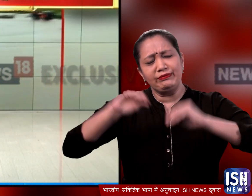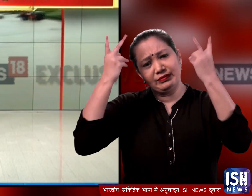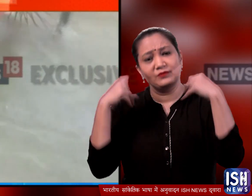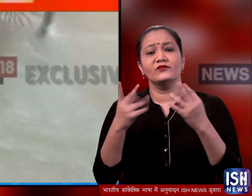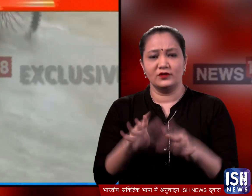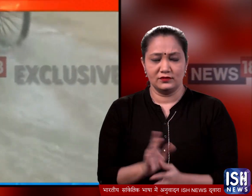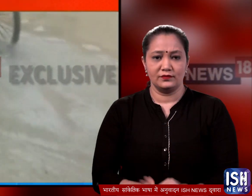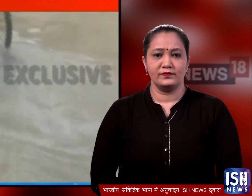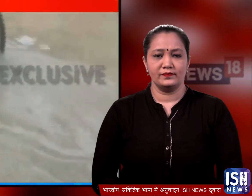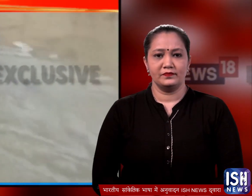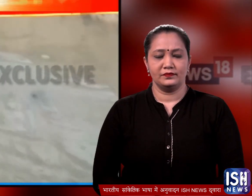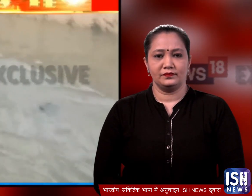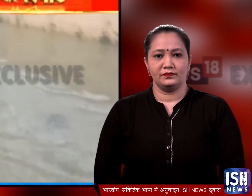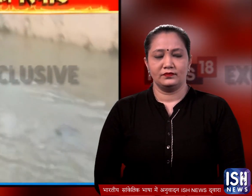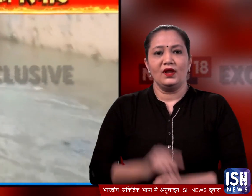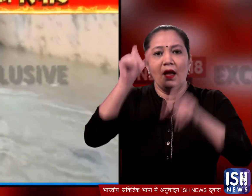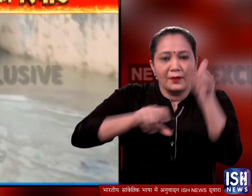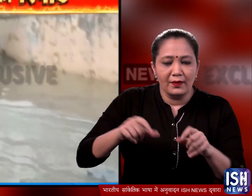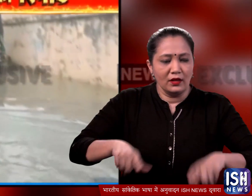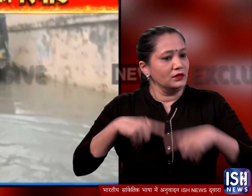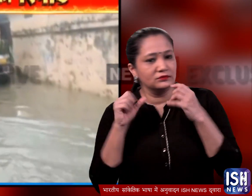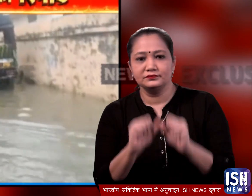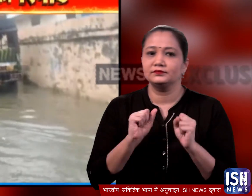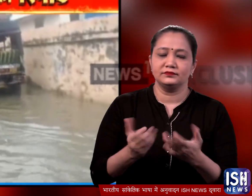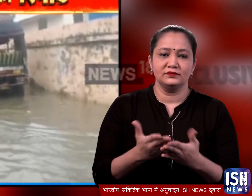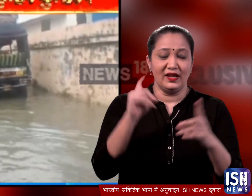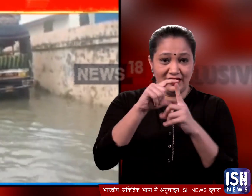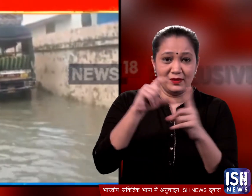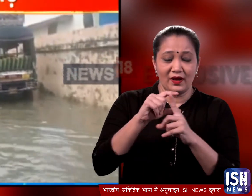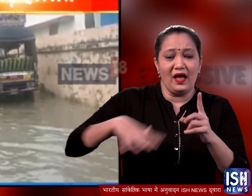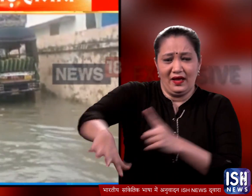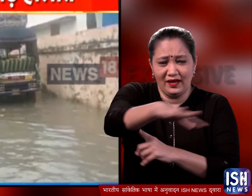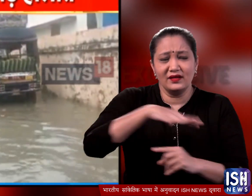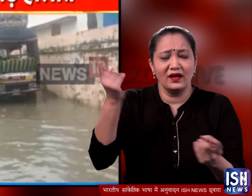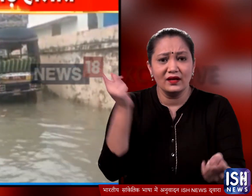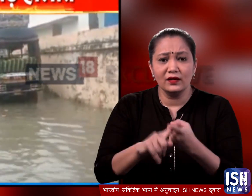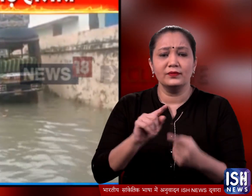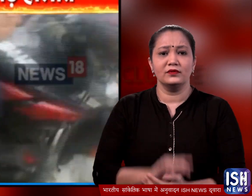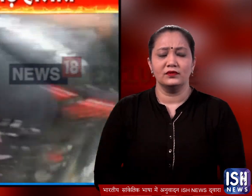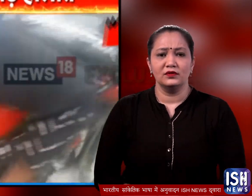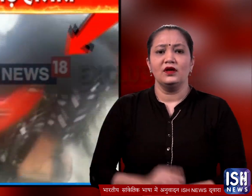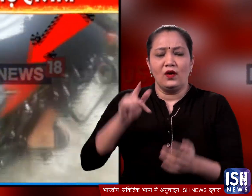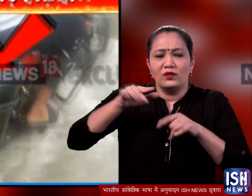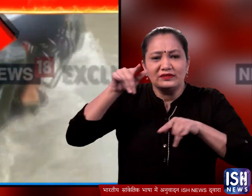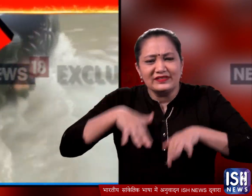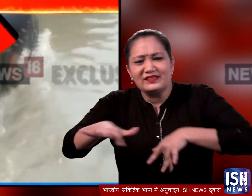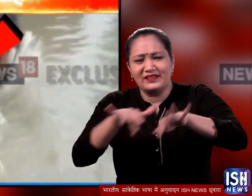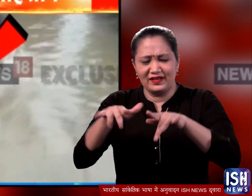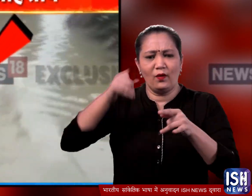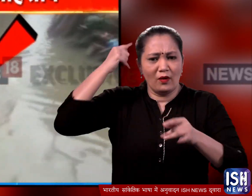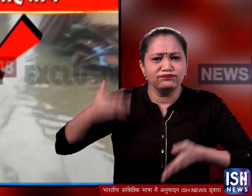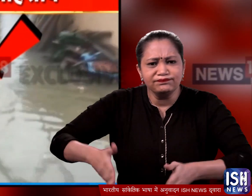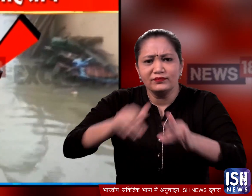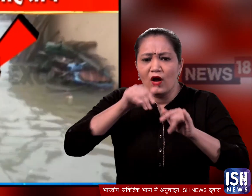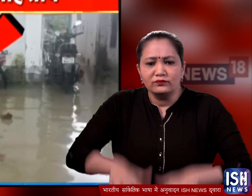बरसे, जिसकी वजह से लोगों की परेशानी बढ़ गई। दरभंगा के एक इलाके से सामने आई तस्वीर में शहर की एक सड़क पर बारिश